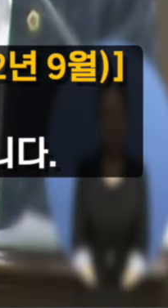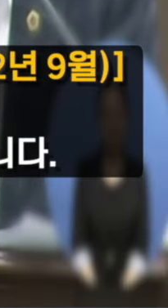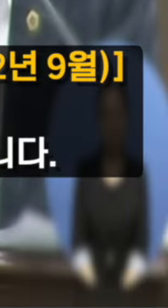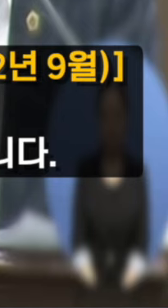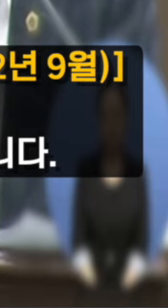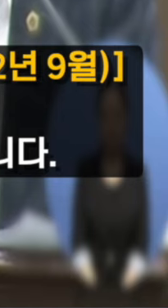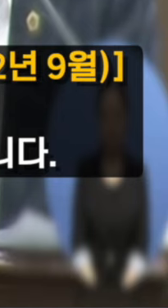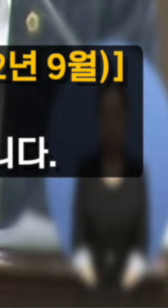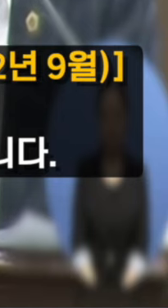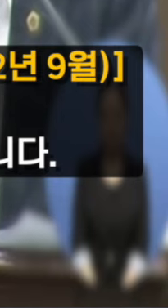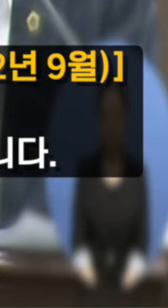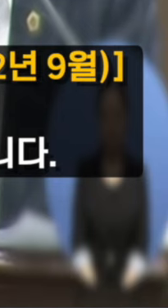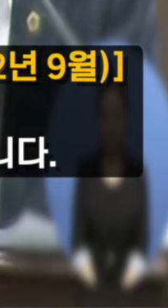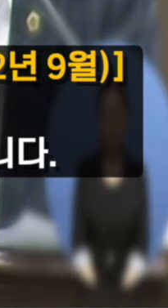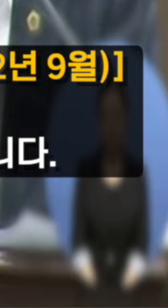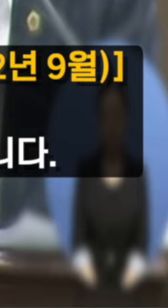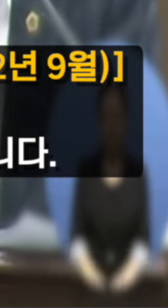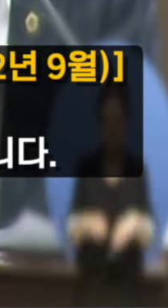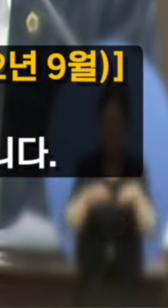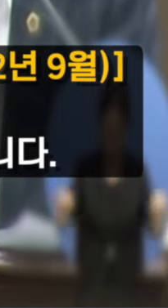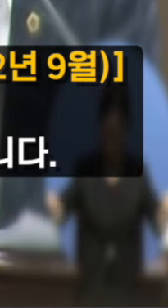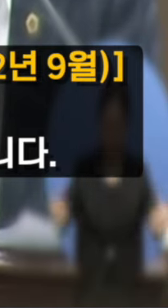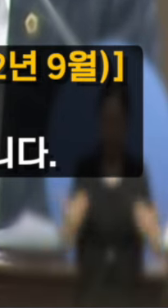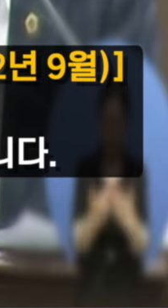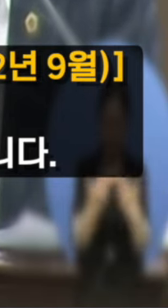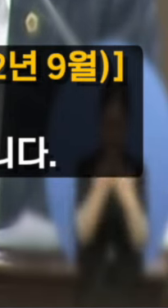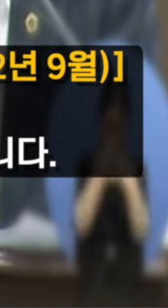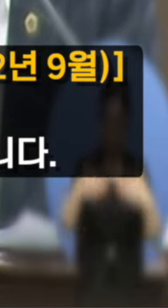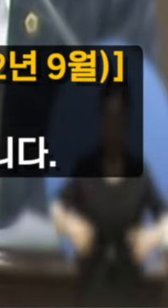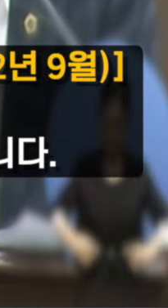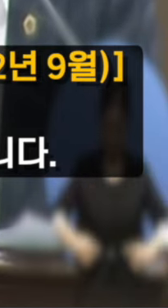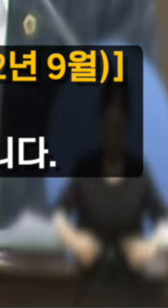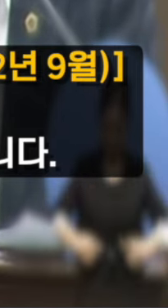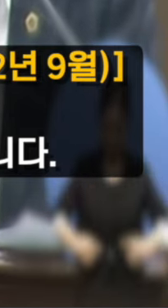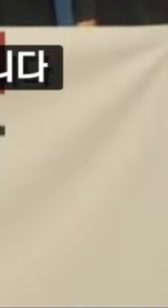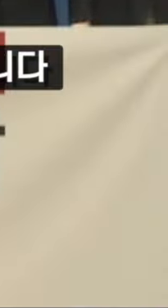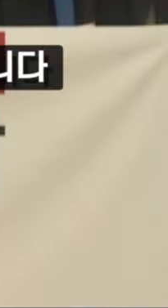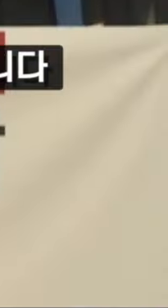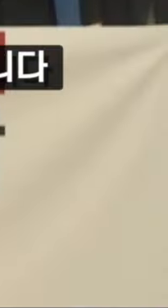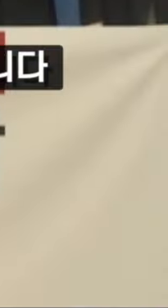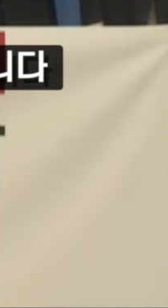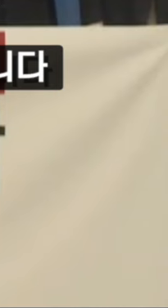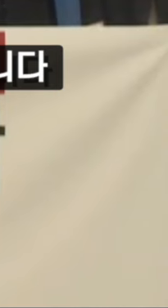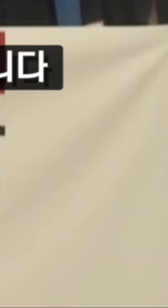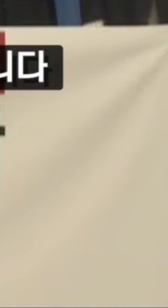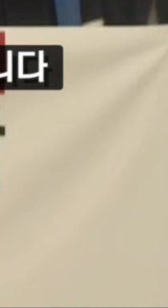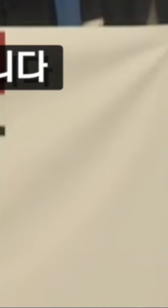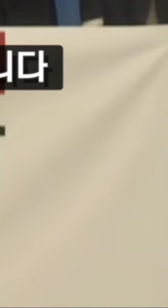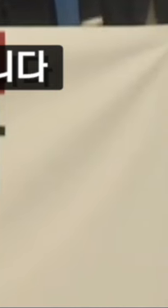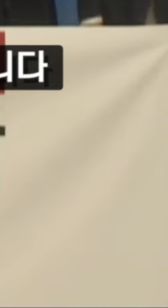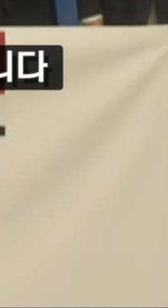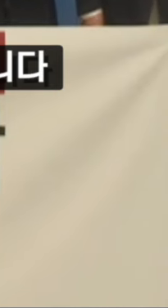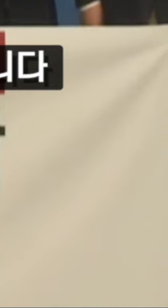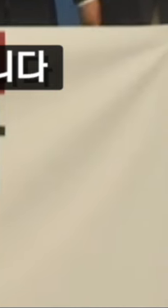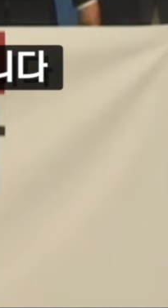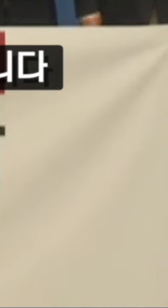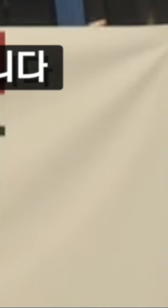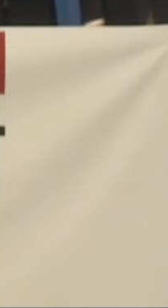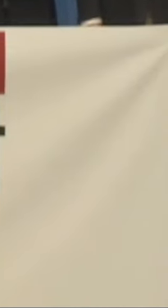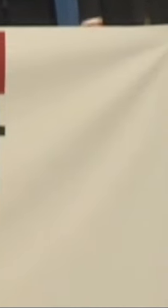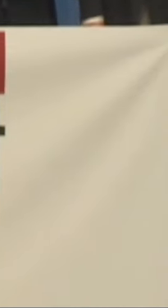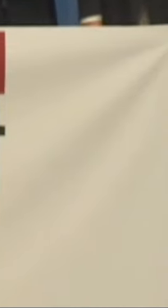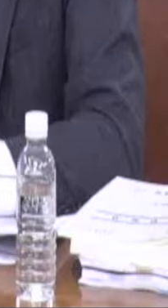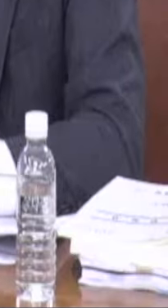발전은 균형 발전이고요. 또 정책의 중심이 균형 발전으로 되어야만 합니다. 이런 비판은 예타 탈락 이후에도